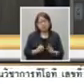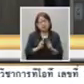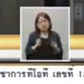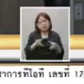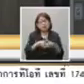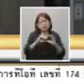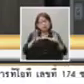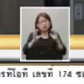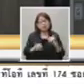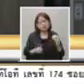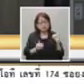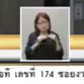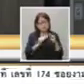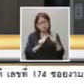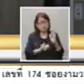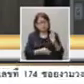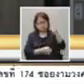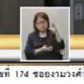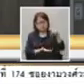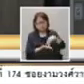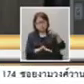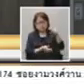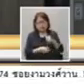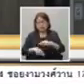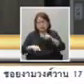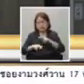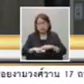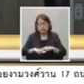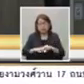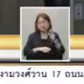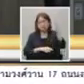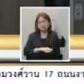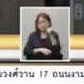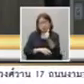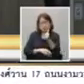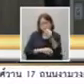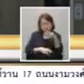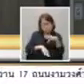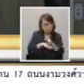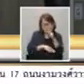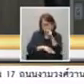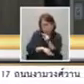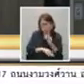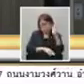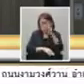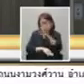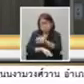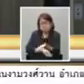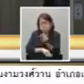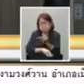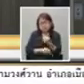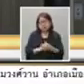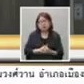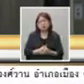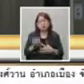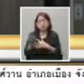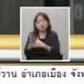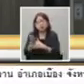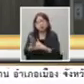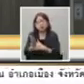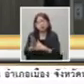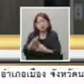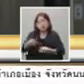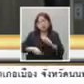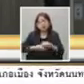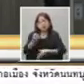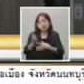านมีสิทธิ์ที่จะลุกขึ้นมาได้ครับท่านนั่งยกมือเท่านั้นเองครับท่านประธานเรียกบอกว่าประท้วงเพื่อที่จะตัดการอภิปรายของเพื่อนสมาชิกจากพ